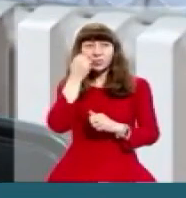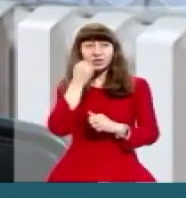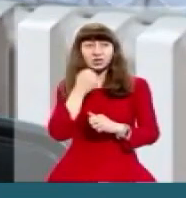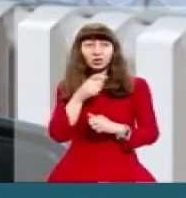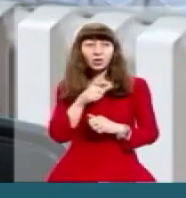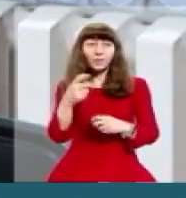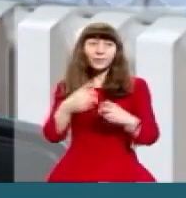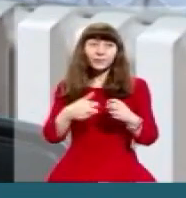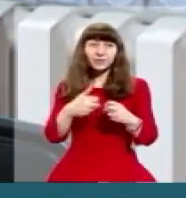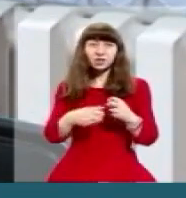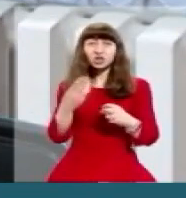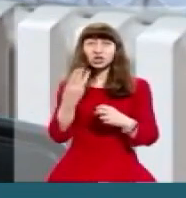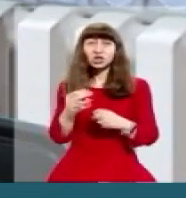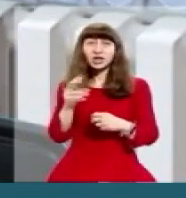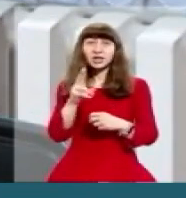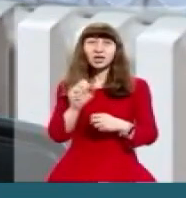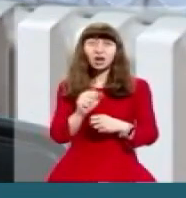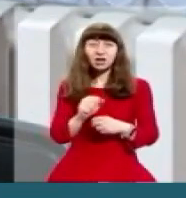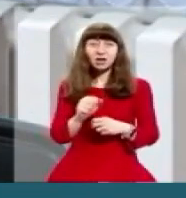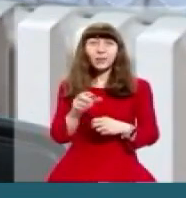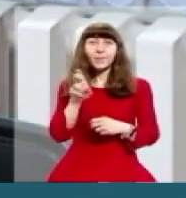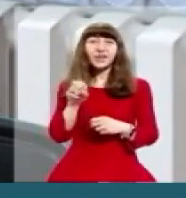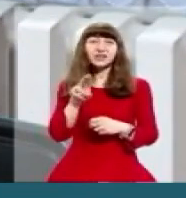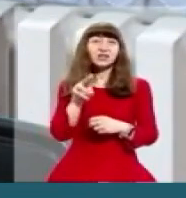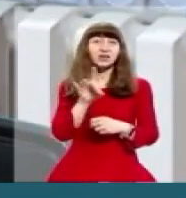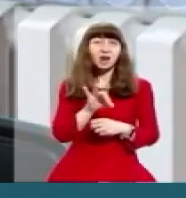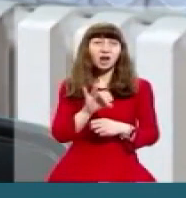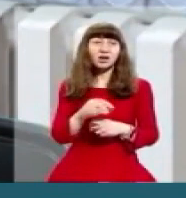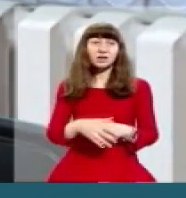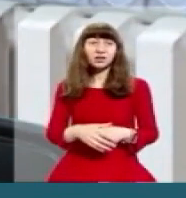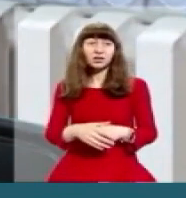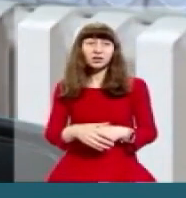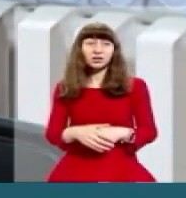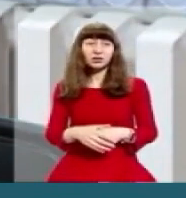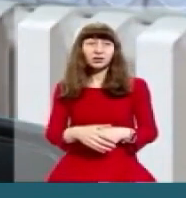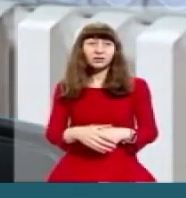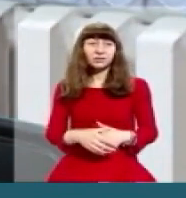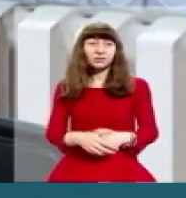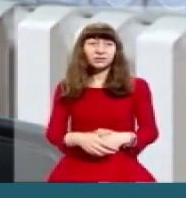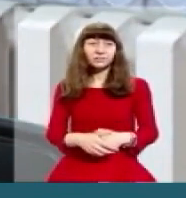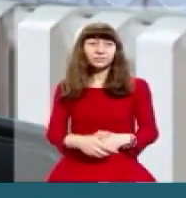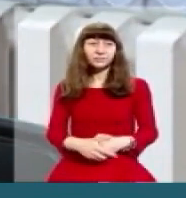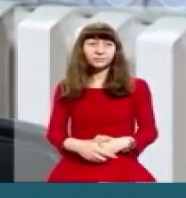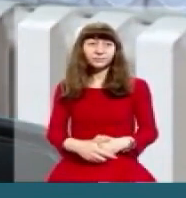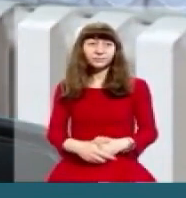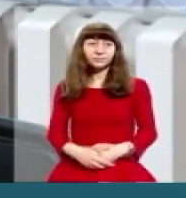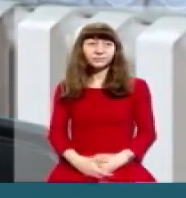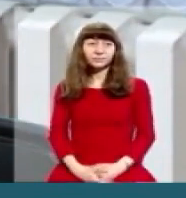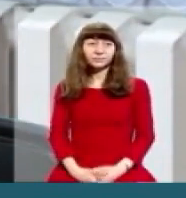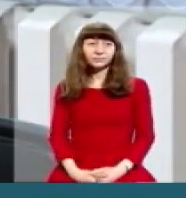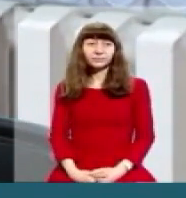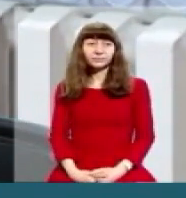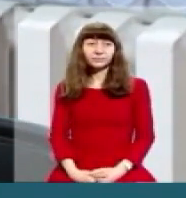пожилого возраста с переломом хирургической шейки плечевой кости. Ну и, конечно же, всесезонные переломы. Это переломы шейки бедренной кости, четвертебный